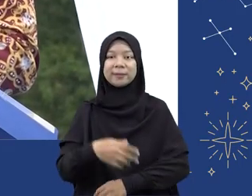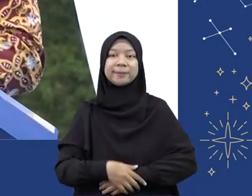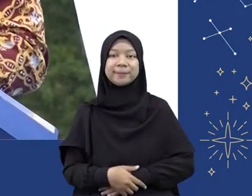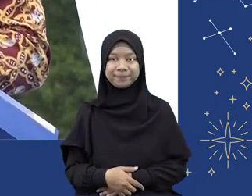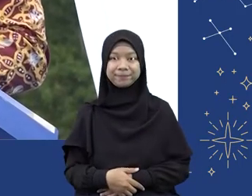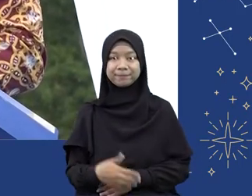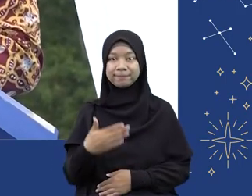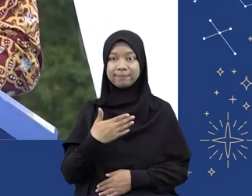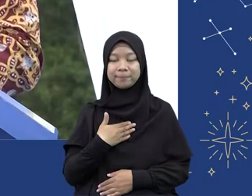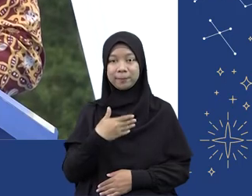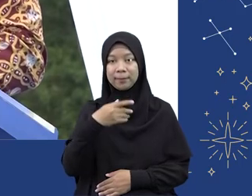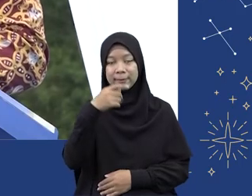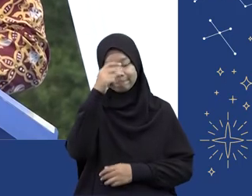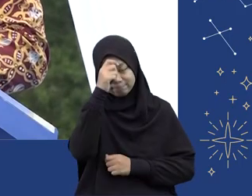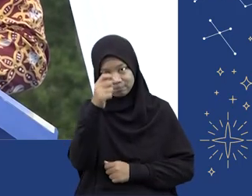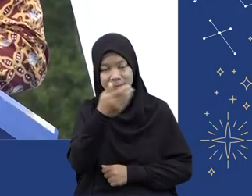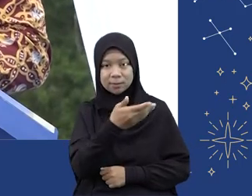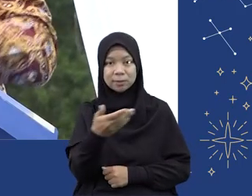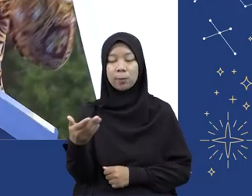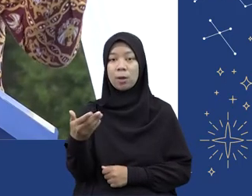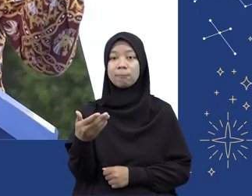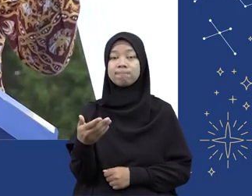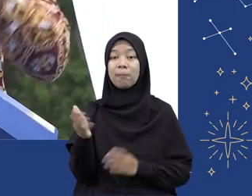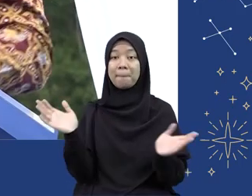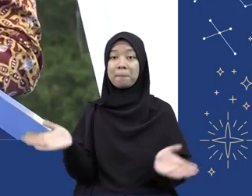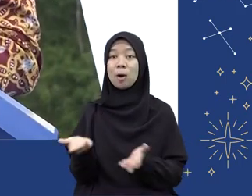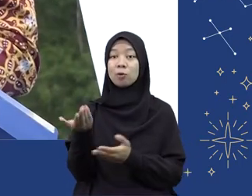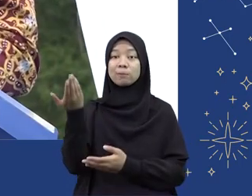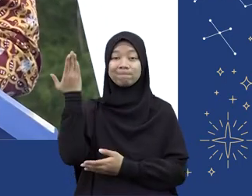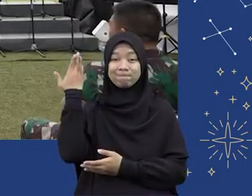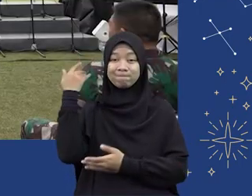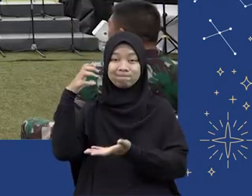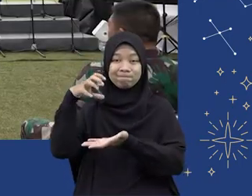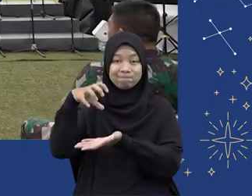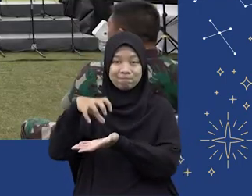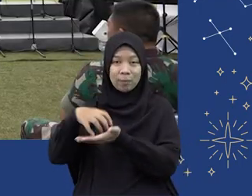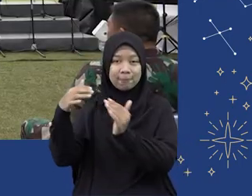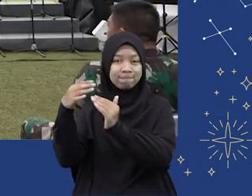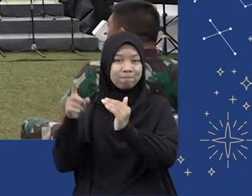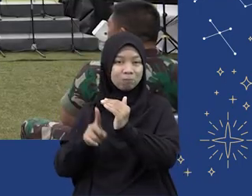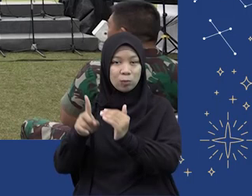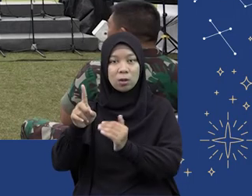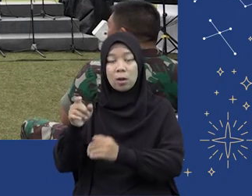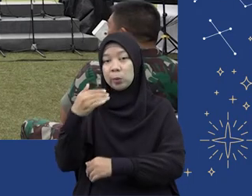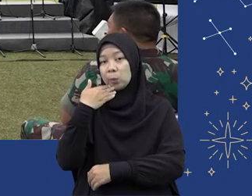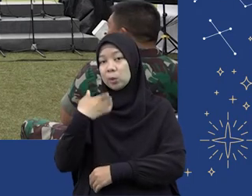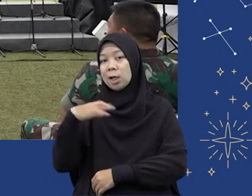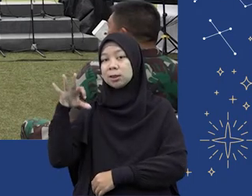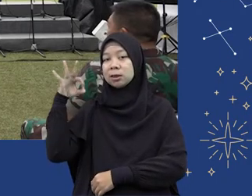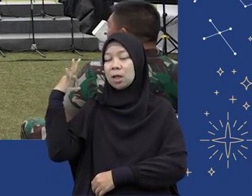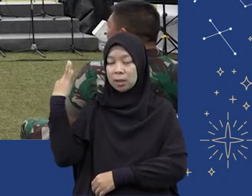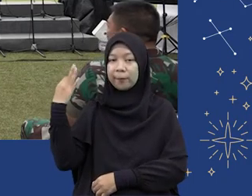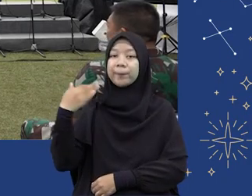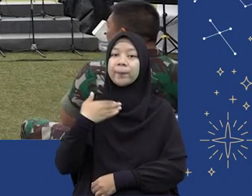hormati dengan bangunan di belakang kita yang sangat bersejarah kami sudah